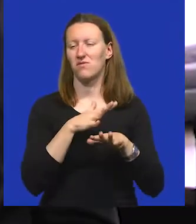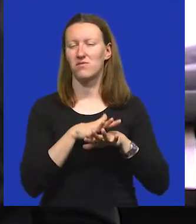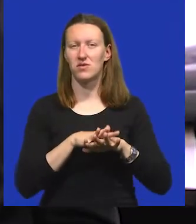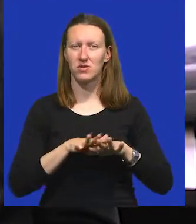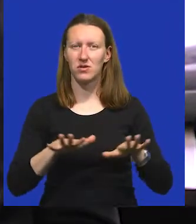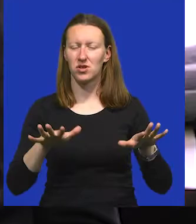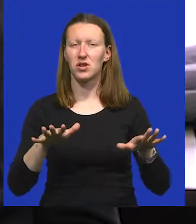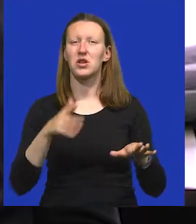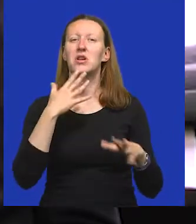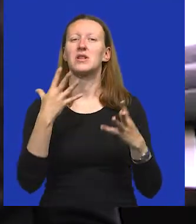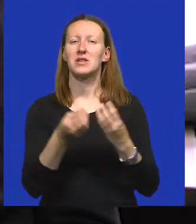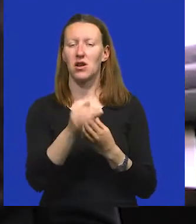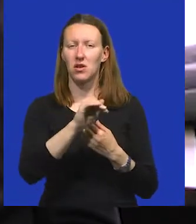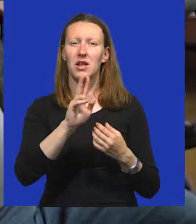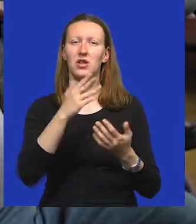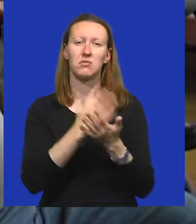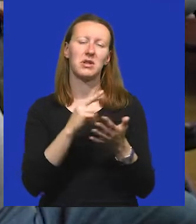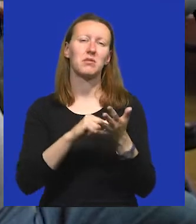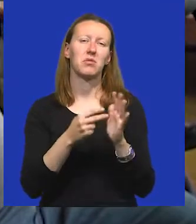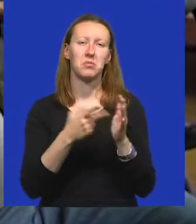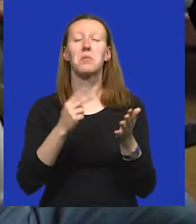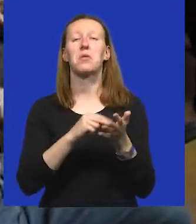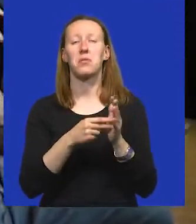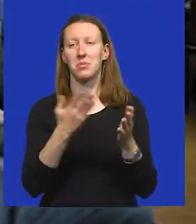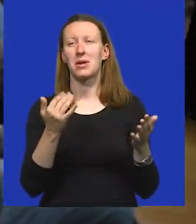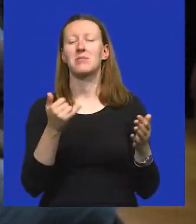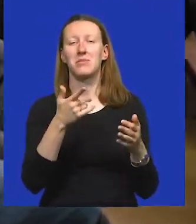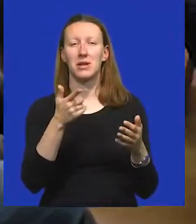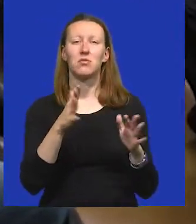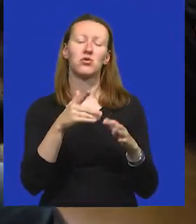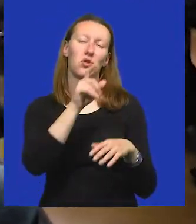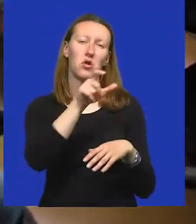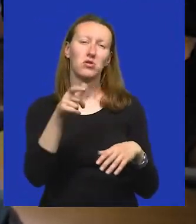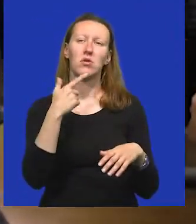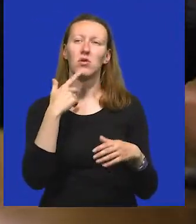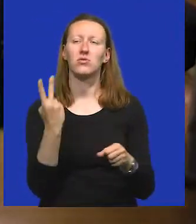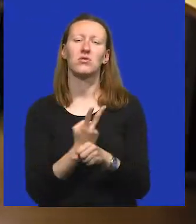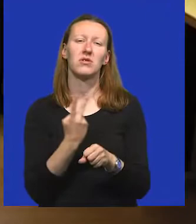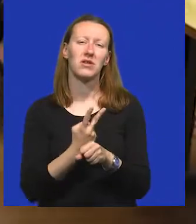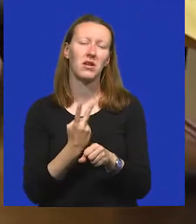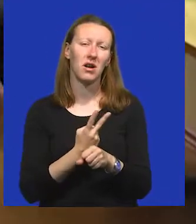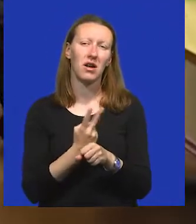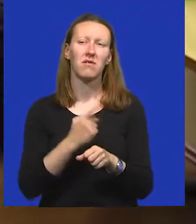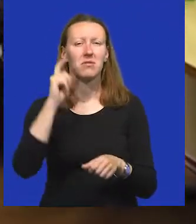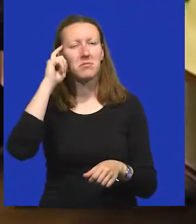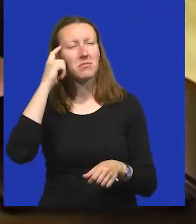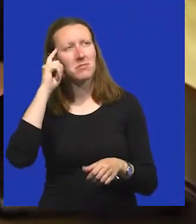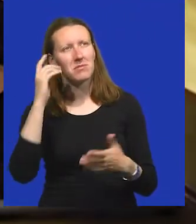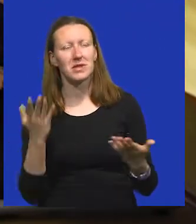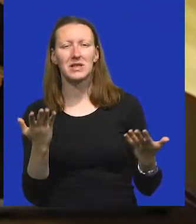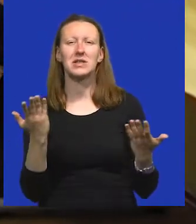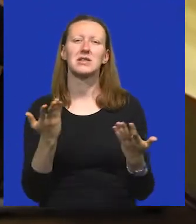cui con loro non ci sarà problemi. Il problema più grosso sarà magari con le persone che sono abituati a